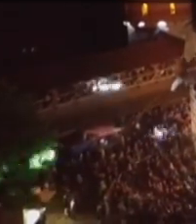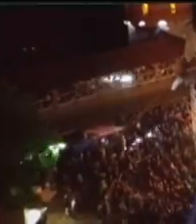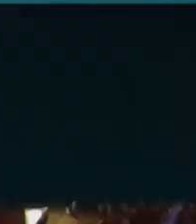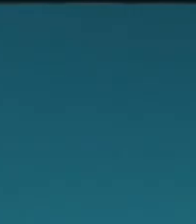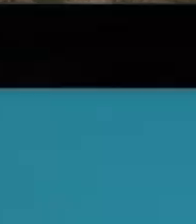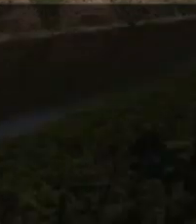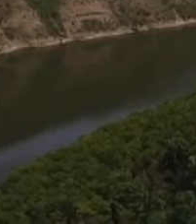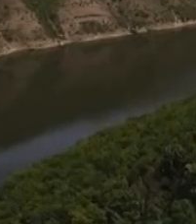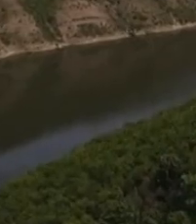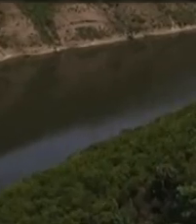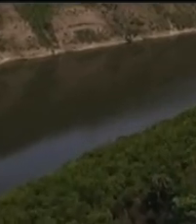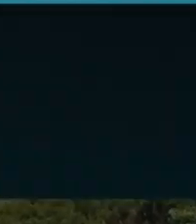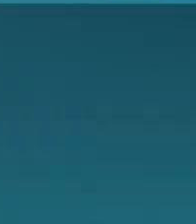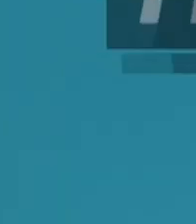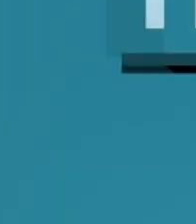Дякую.